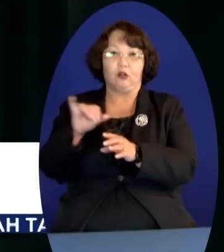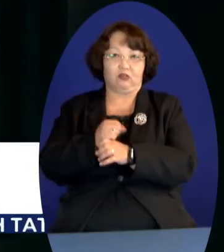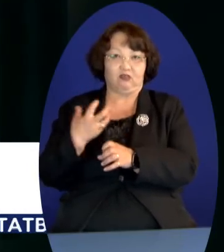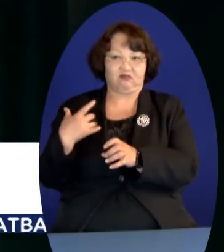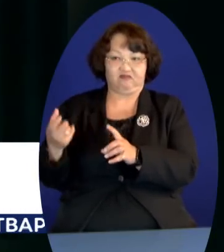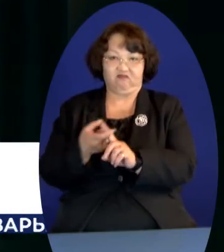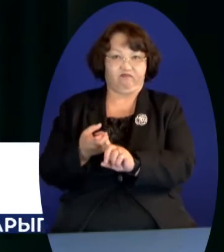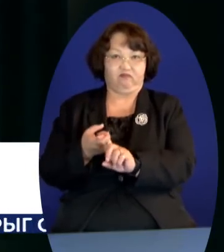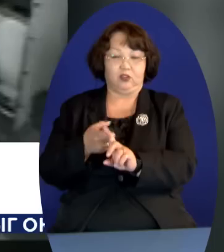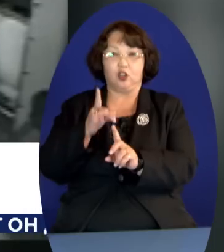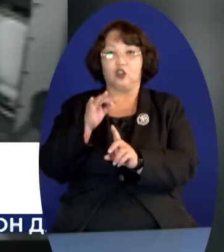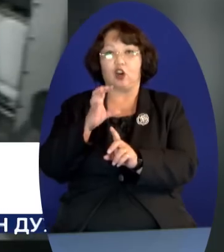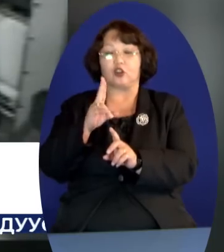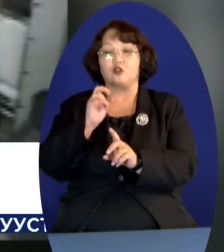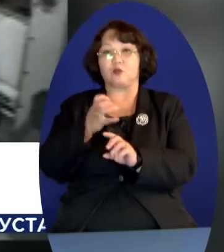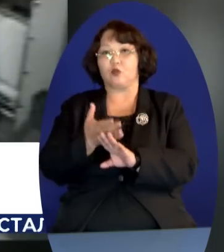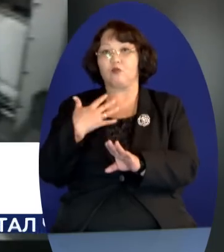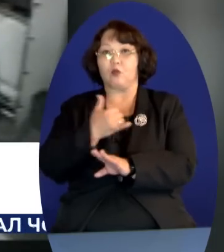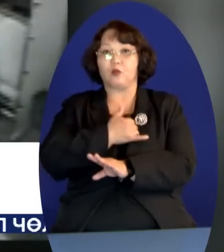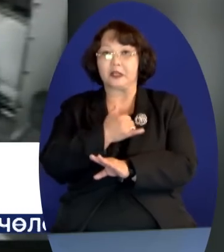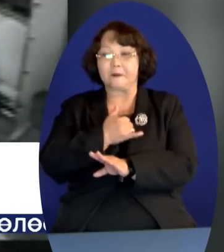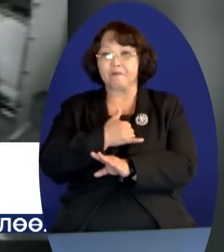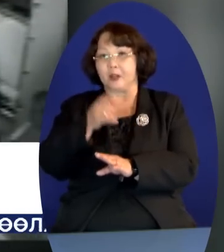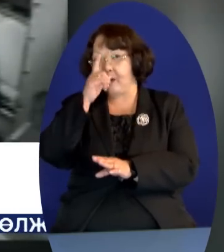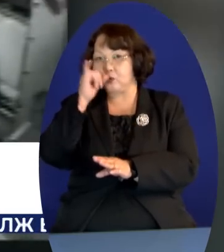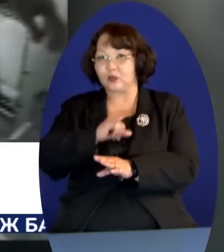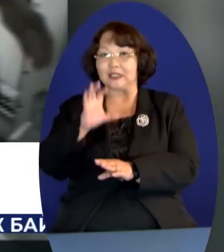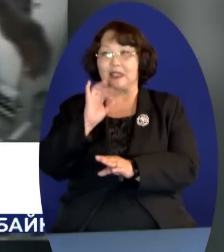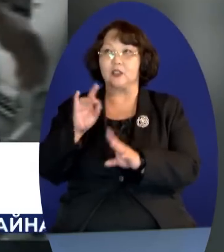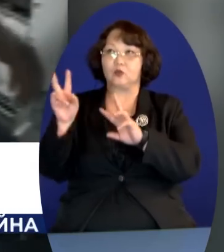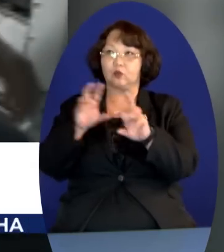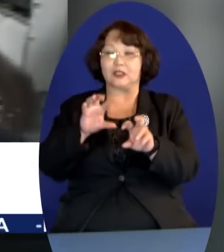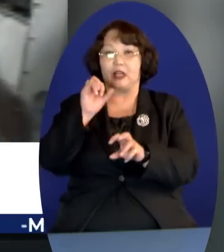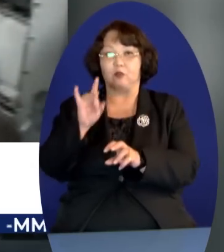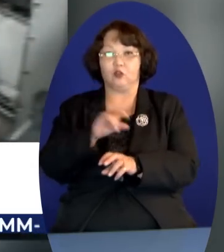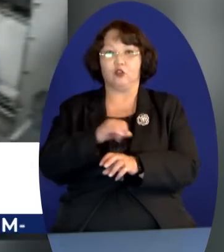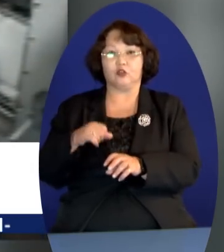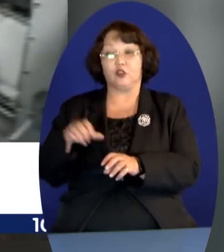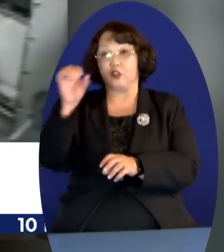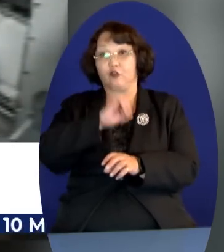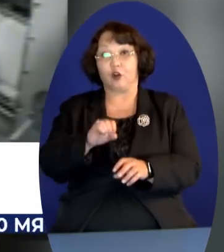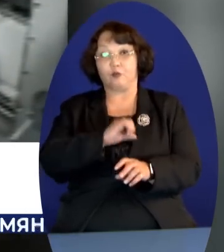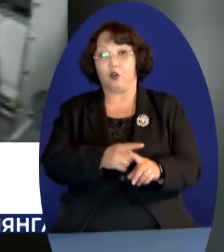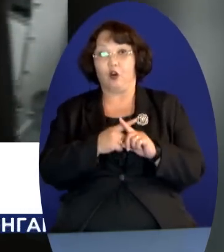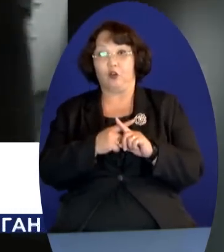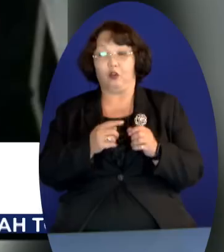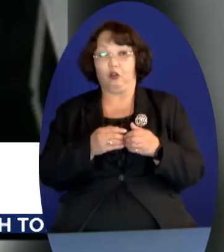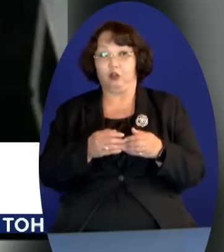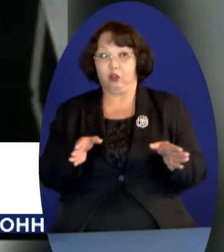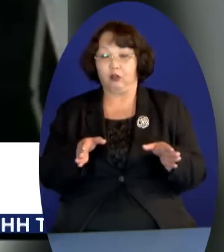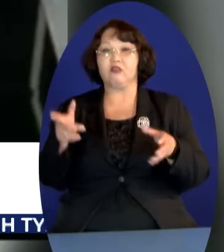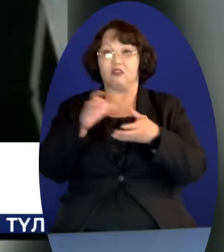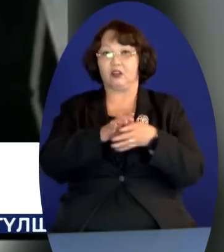байжээ. Мөн Роскосмосын өмнөх удирдлага Оросын сансар судлалын салбар болон өөрт нь тавьсан өрнөдийн хоригийг цуцласан нөхцөлд